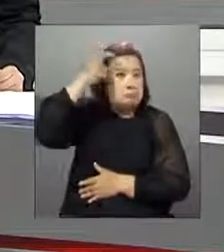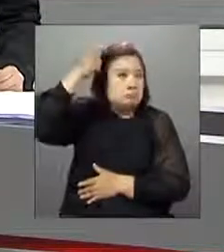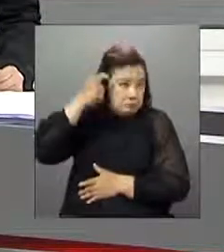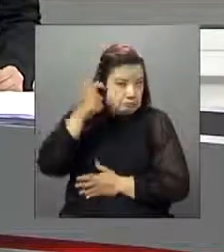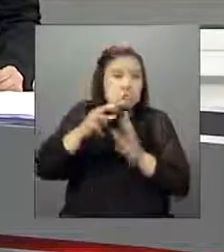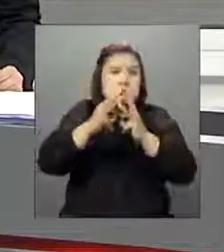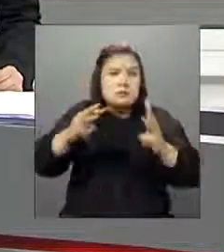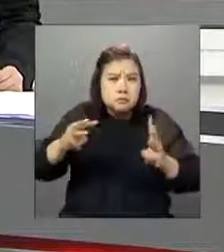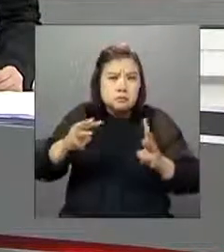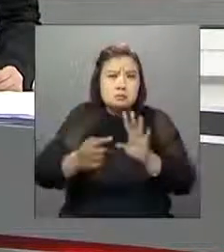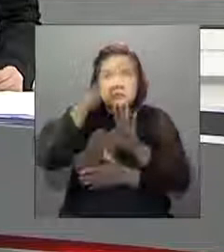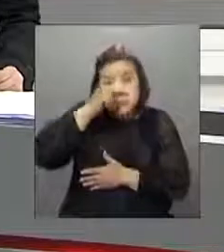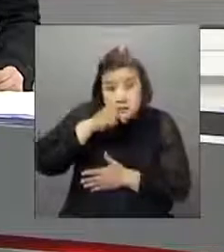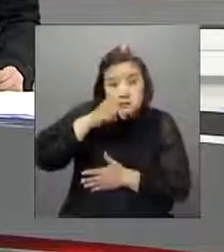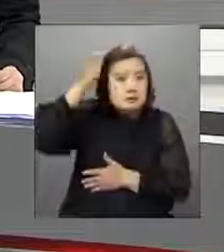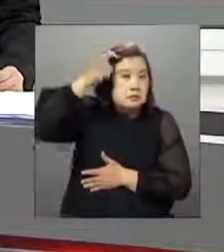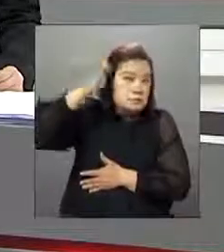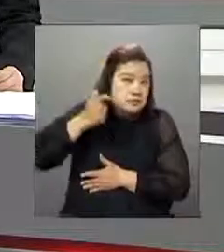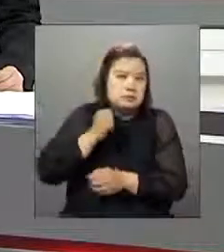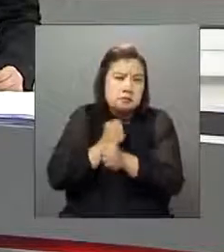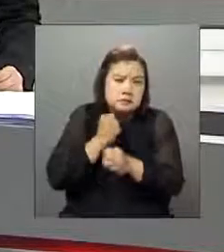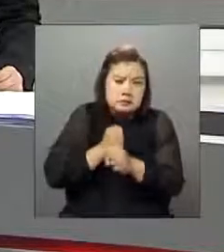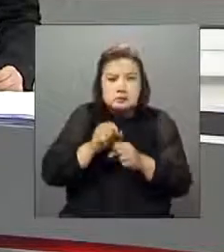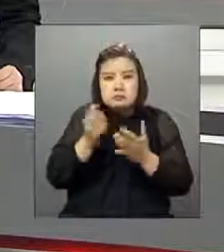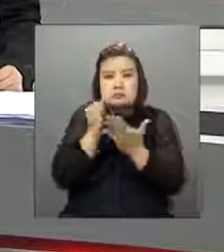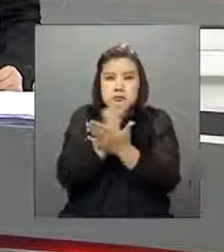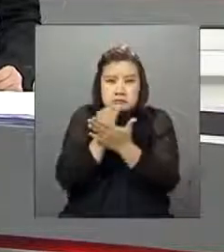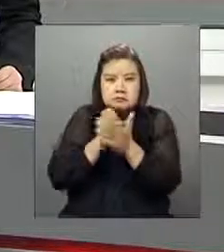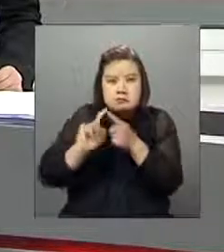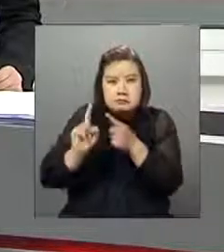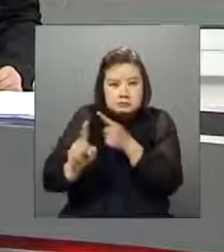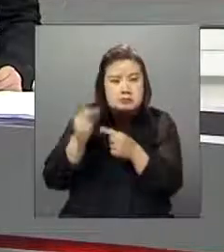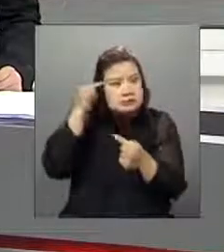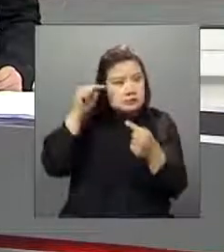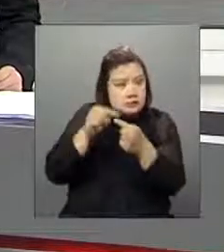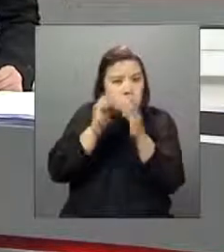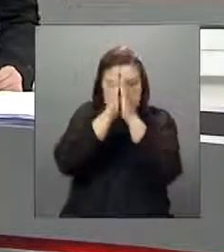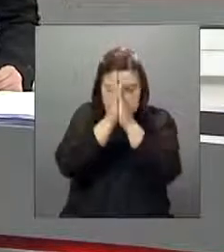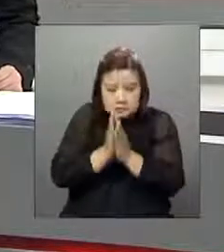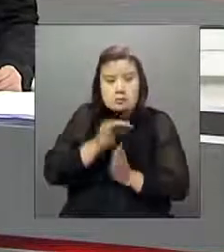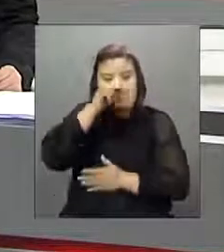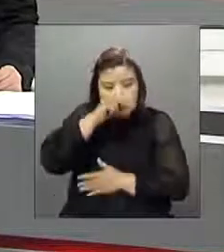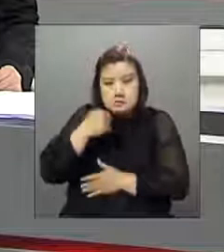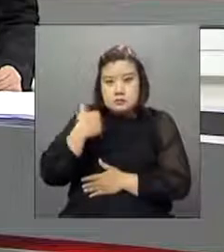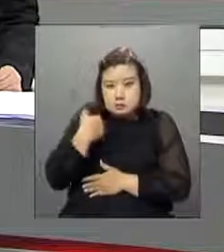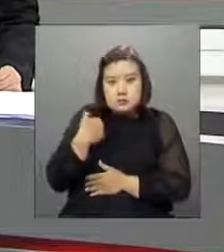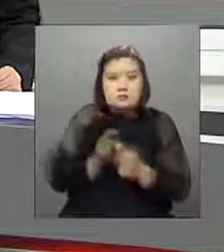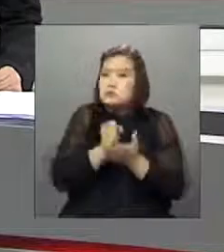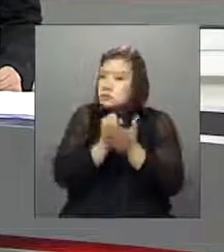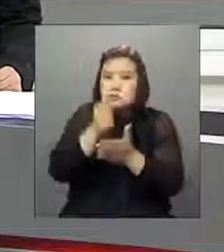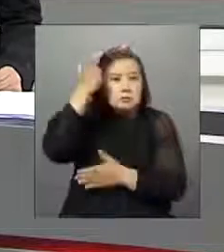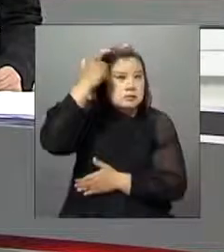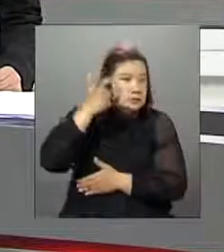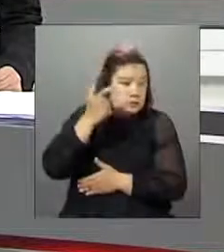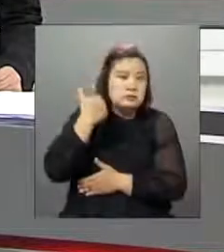ยใช้ศิลปะแบบผสมผสานเพื่อตอบแทนคุณแผ่นดินไทยและน้อมสำนึกในพระมหากรุณาธิคุณในหลวงรัชกาลที่9ติดต